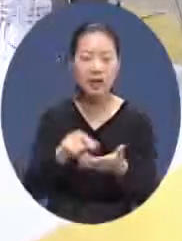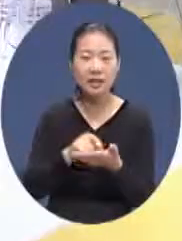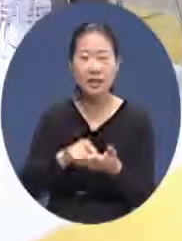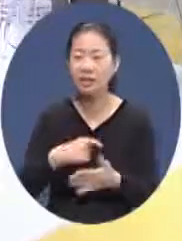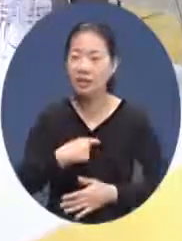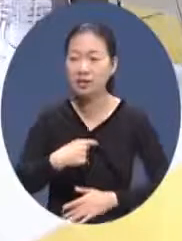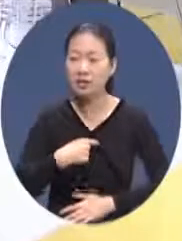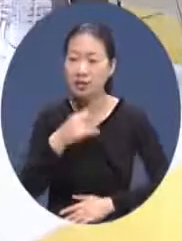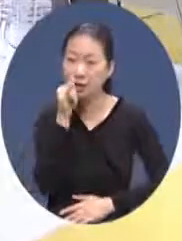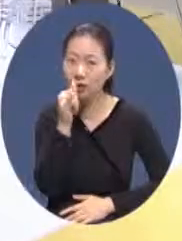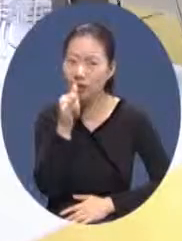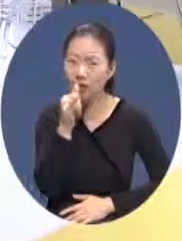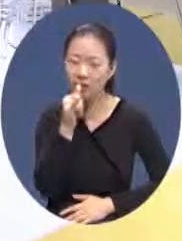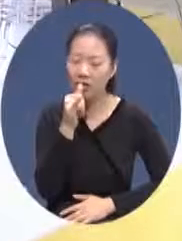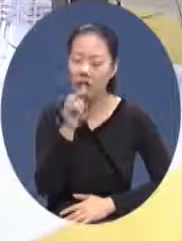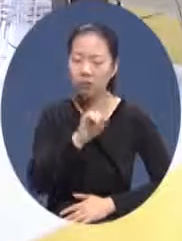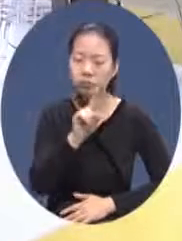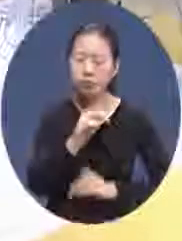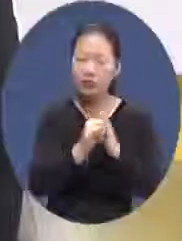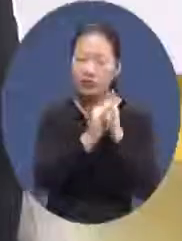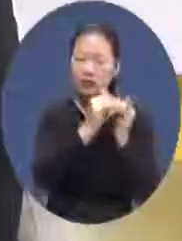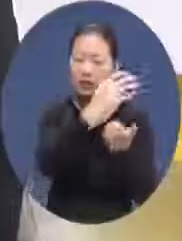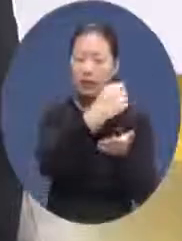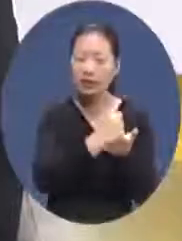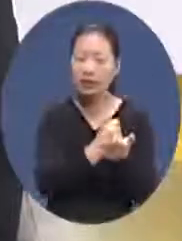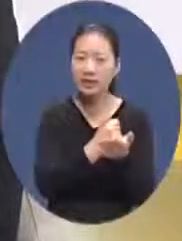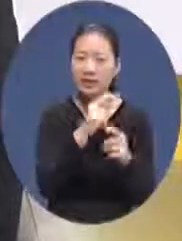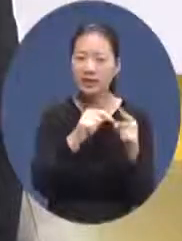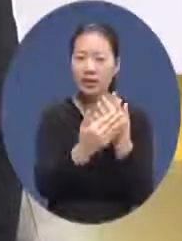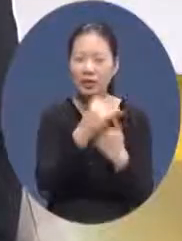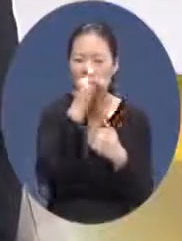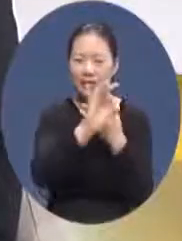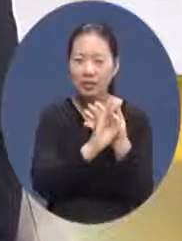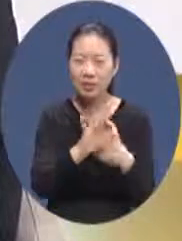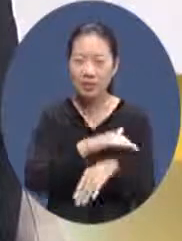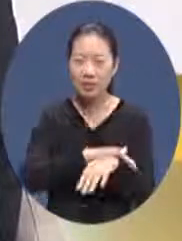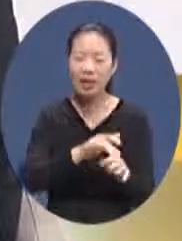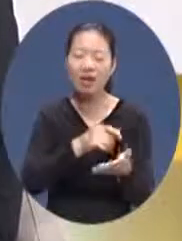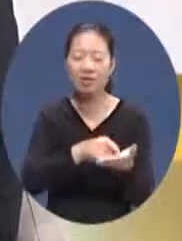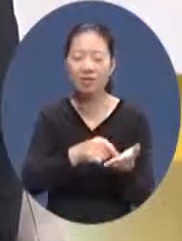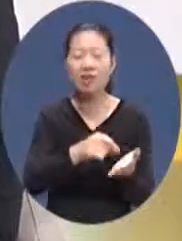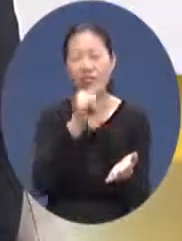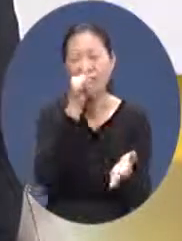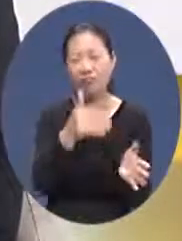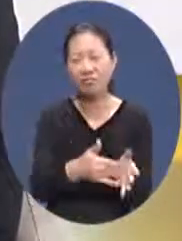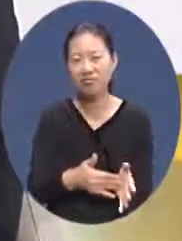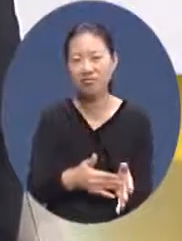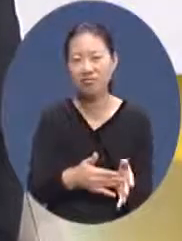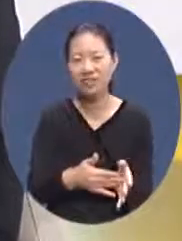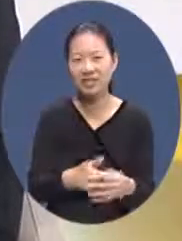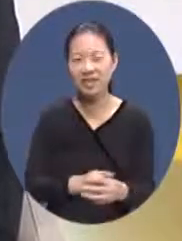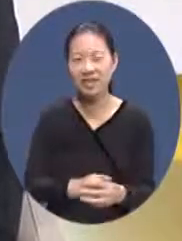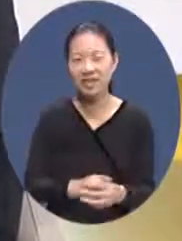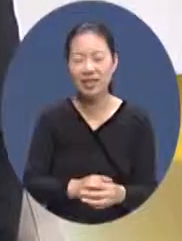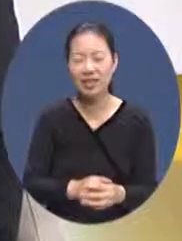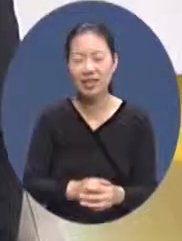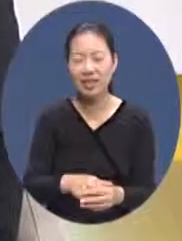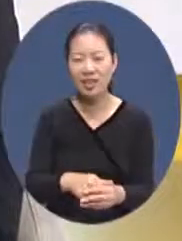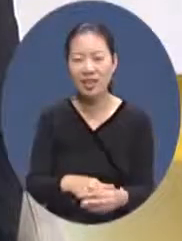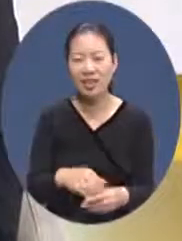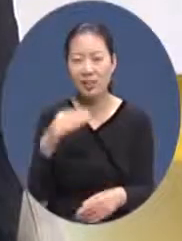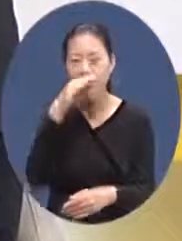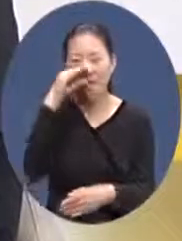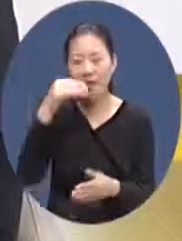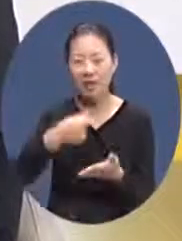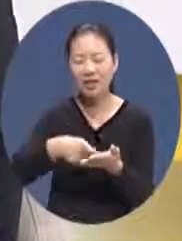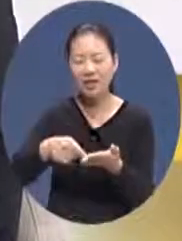싫어하나요? 아니 무슨 상을 받는 대회가 있으면은 굉장히 잘 써요. 아, 정말요? 잘 써요? 예, 경피 쓰기 같은 데에 나가면